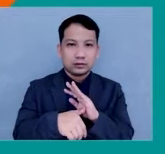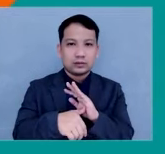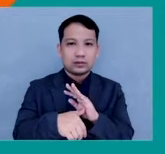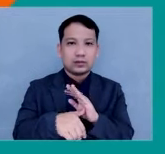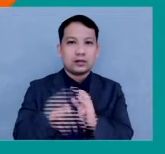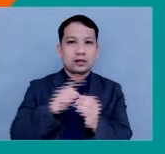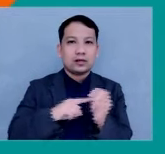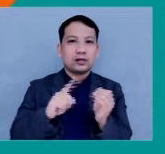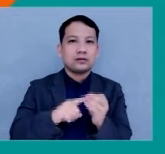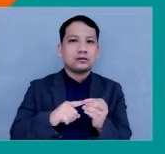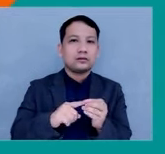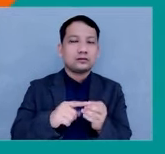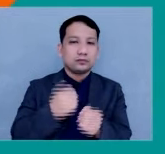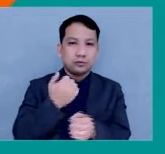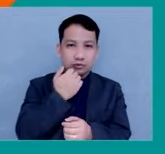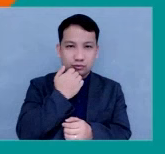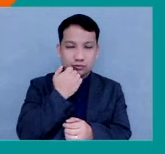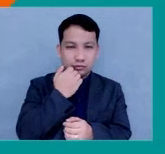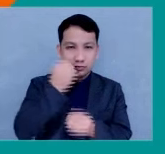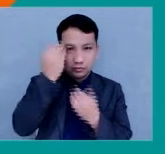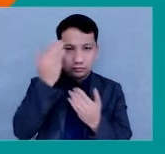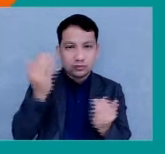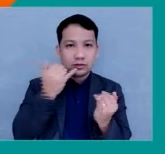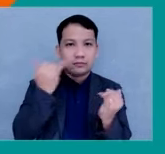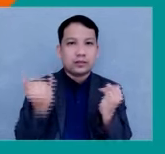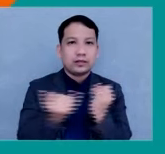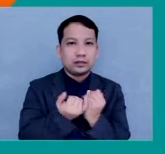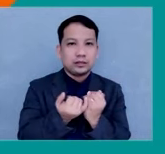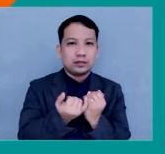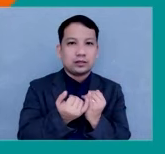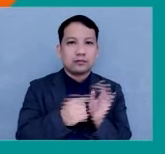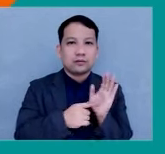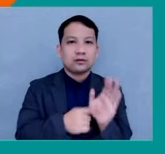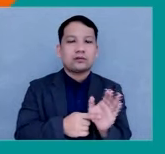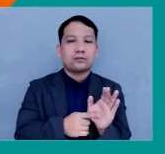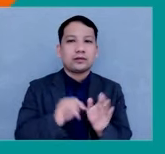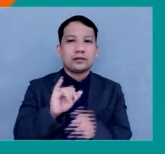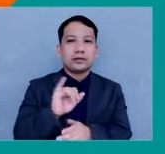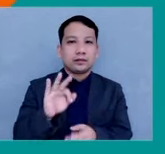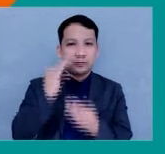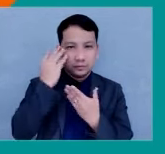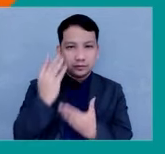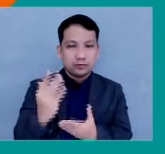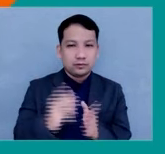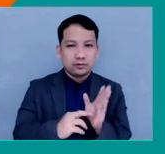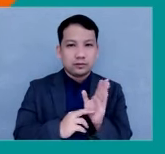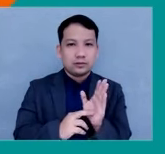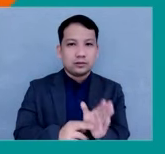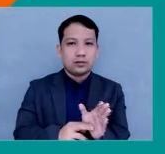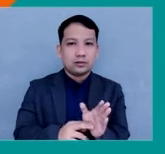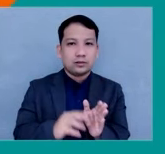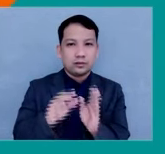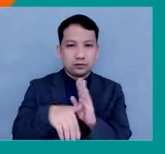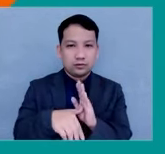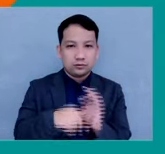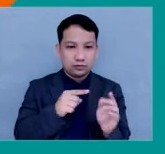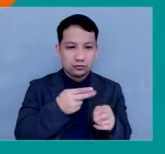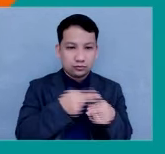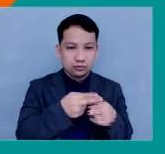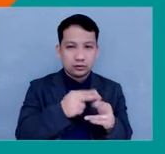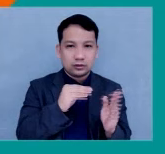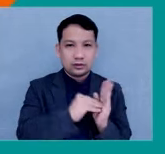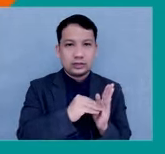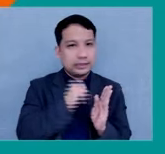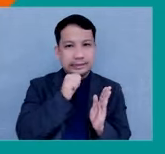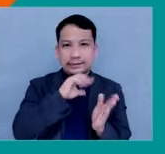for misrepresentation. Mm. Pagka nag-resolve finally ang COMELEC, yung name niya hindi malalagay